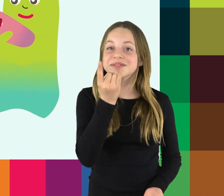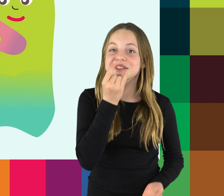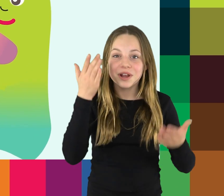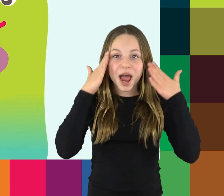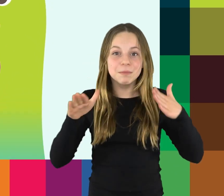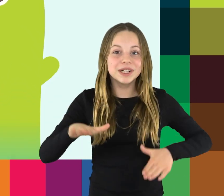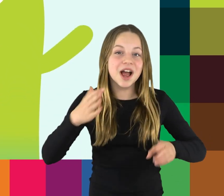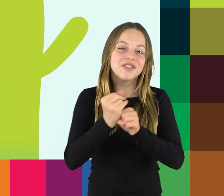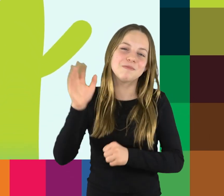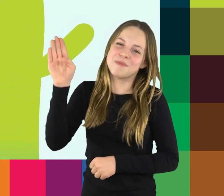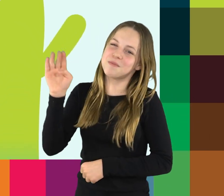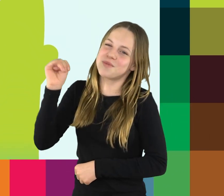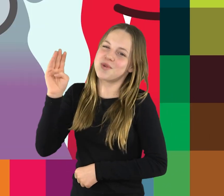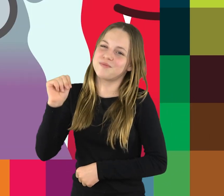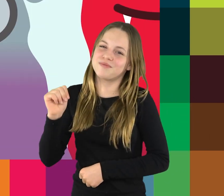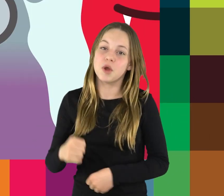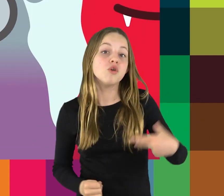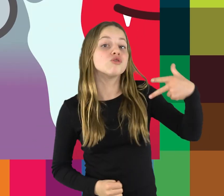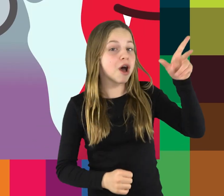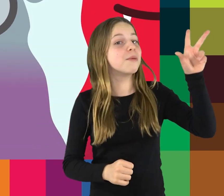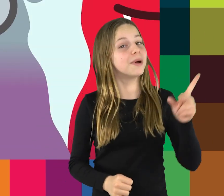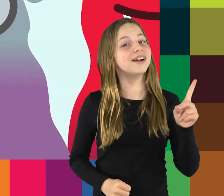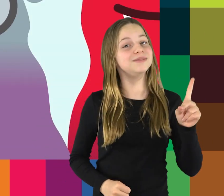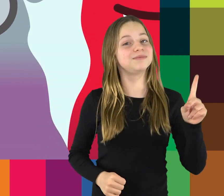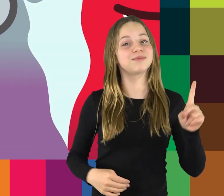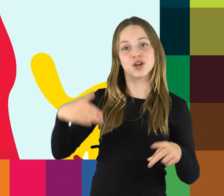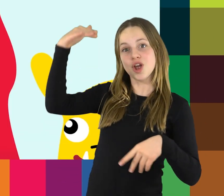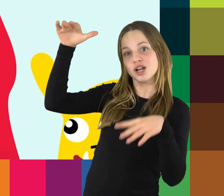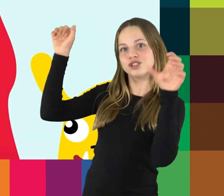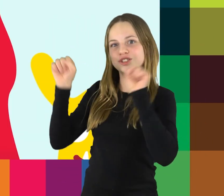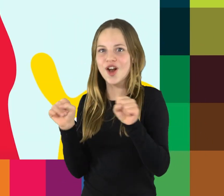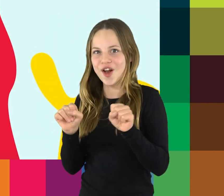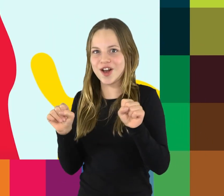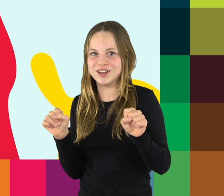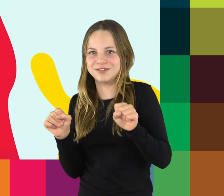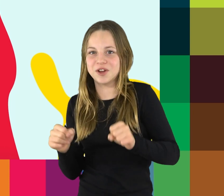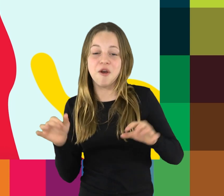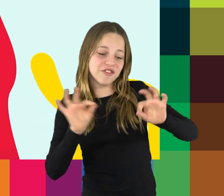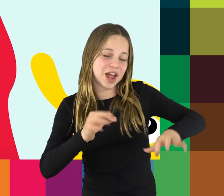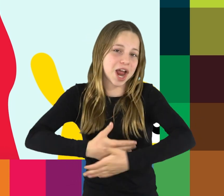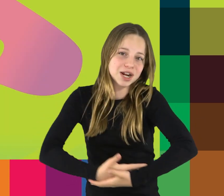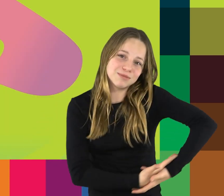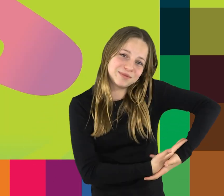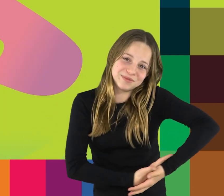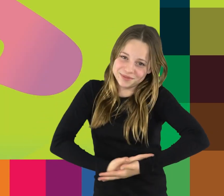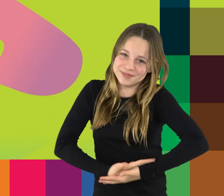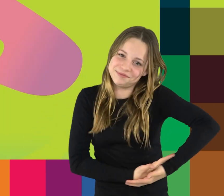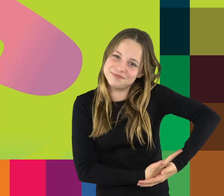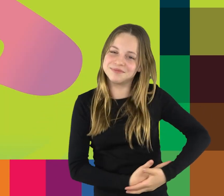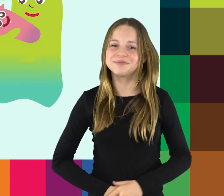Vis habite avec maman et grand-papa, grande sœur Cissé et petit frère